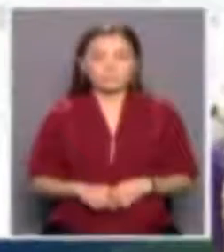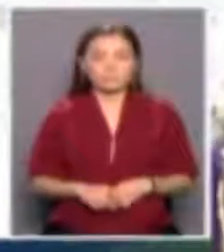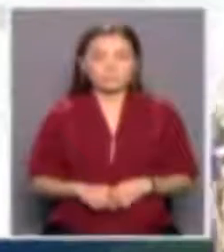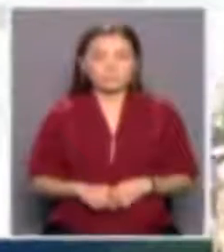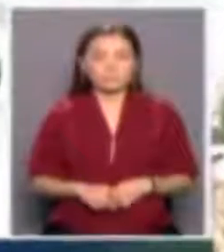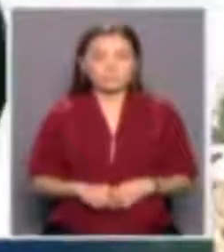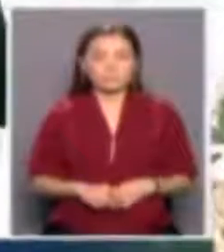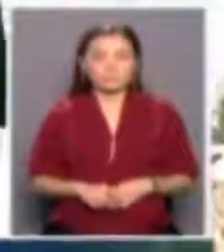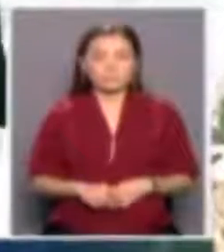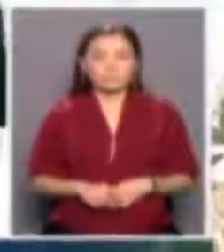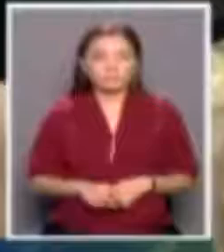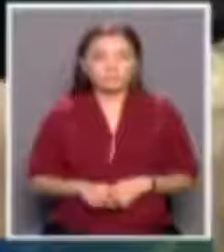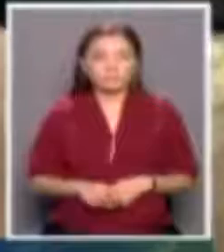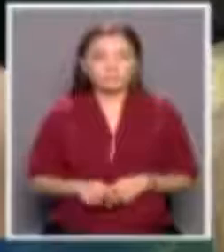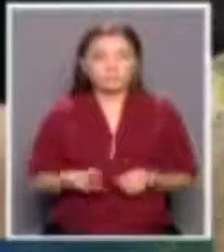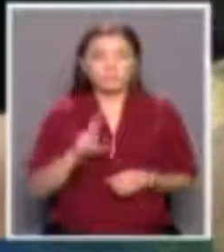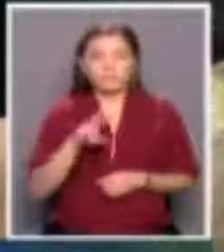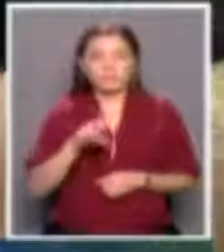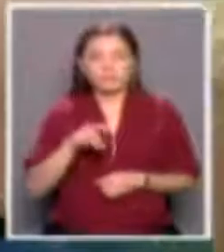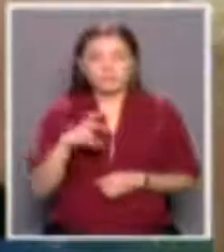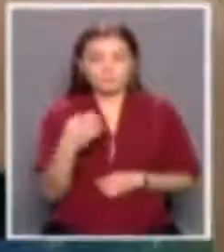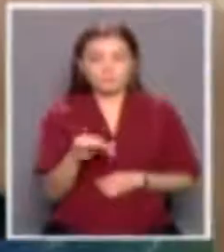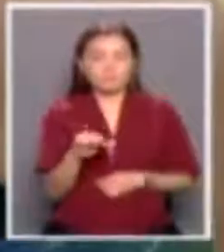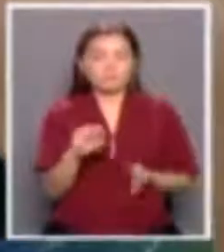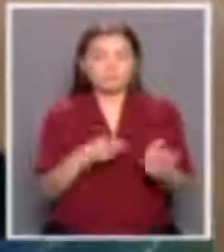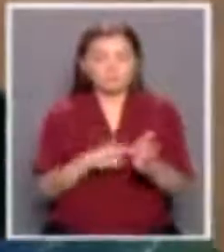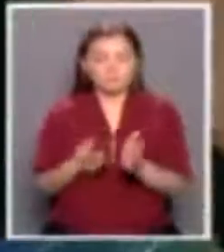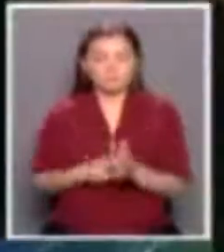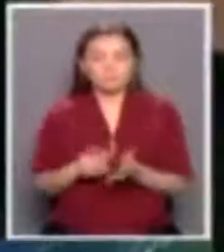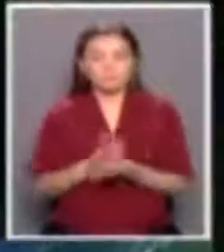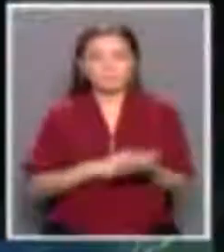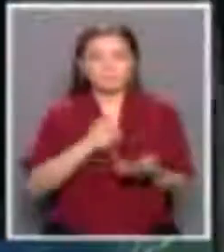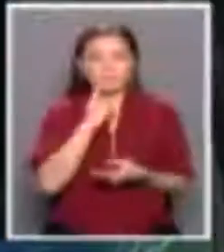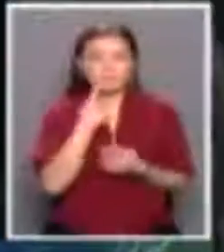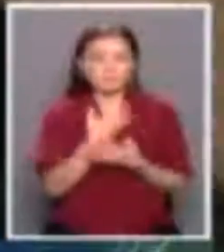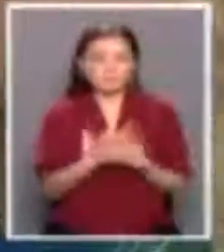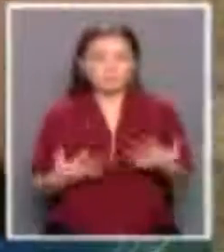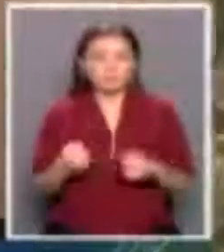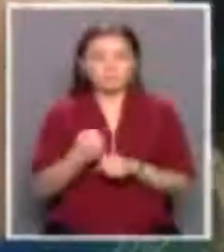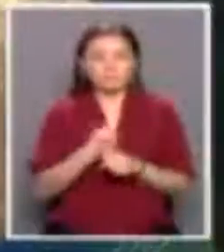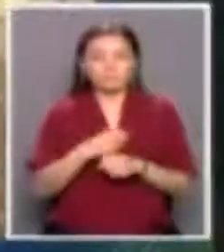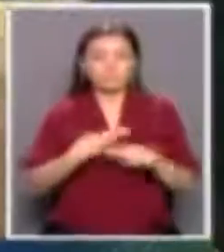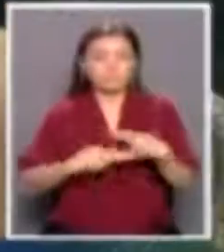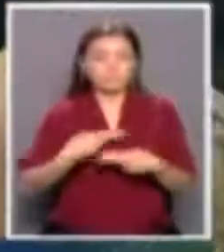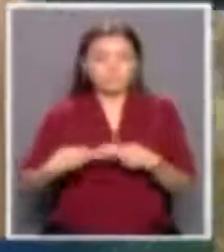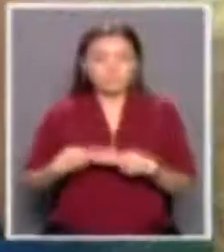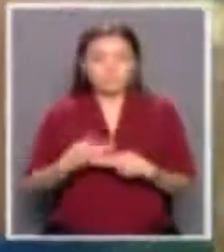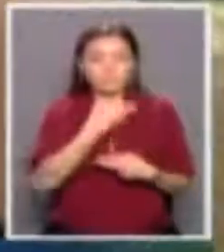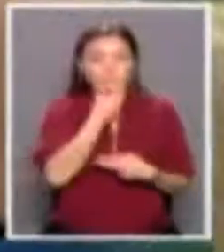кейін бұған керегі ыстық желім. Одан кейін тек мына бір тюлімізді